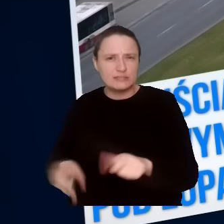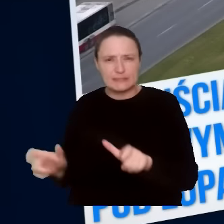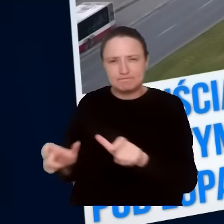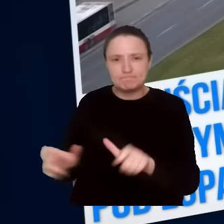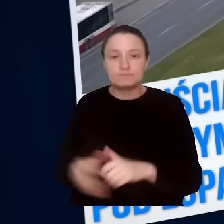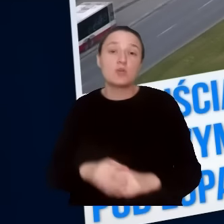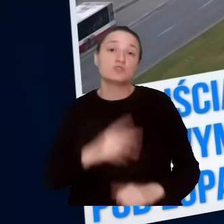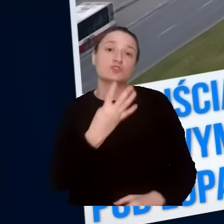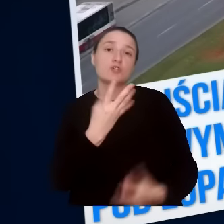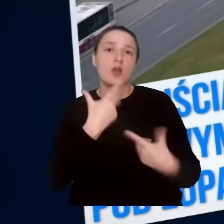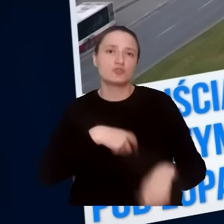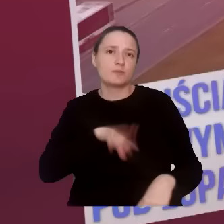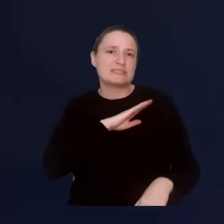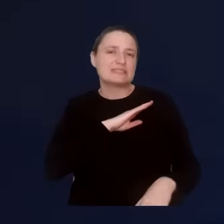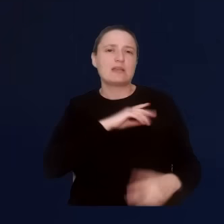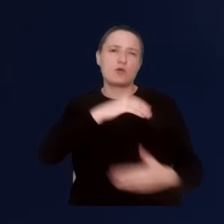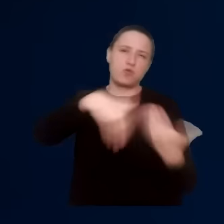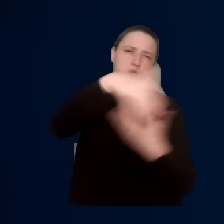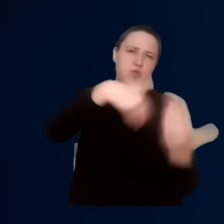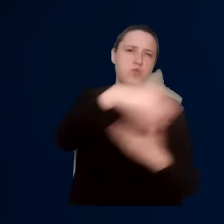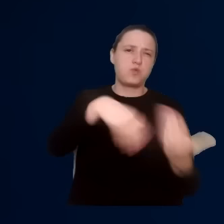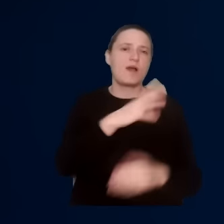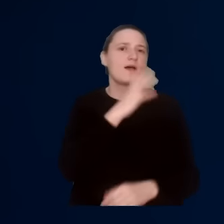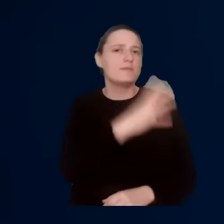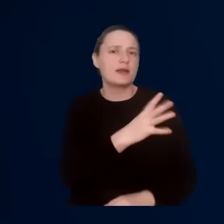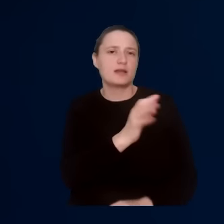zginęły w wyniku tornada w Oklahomie.